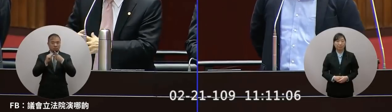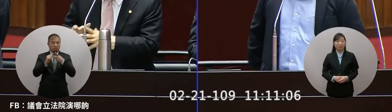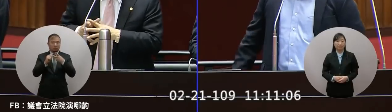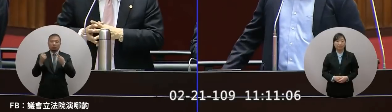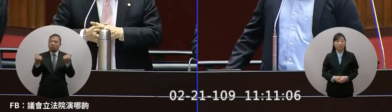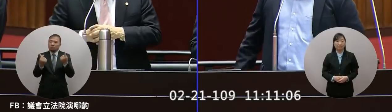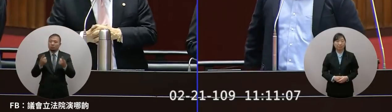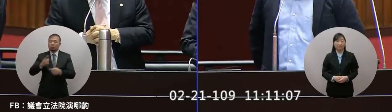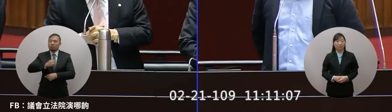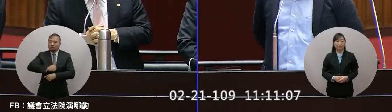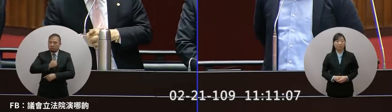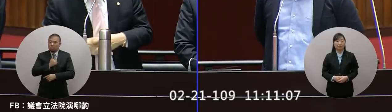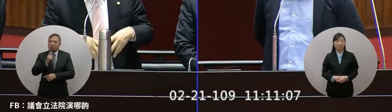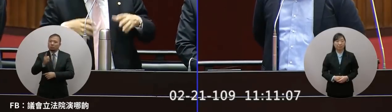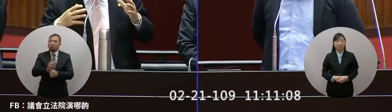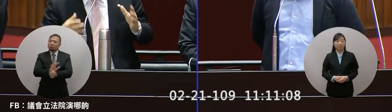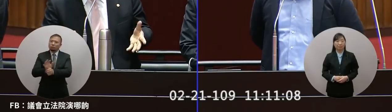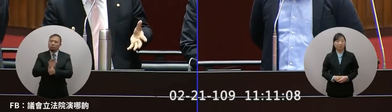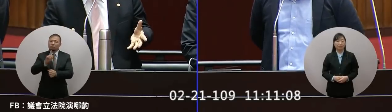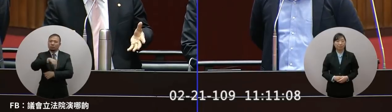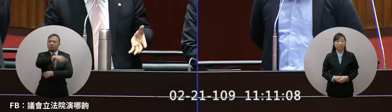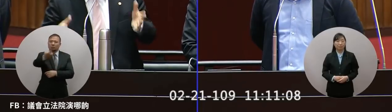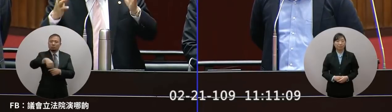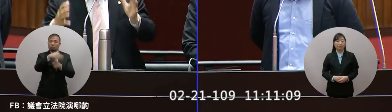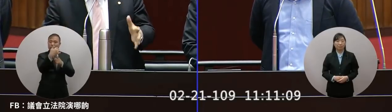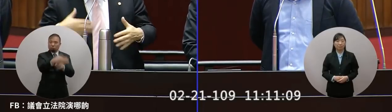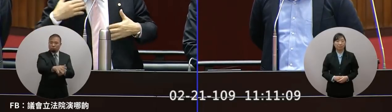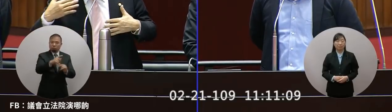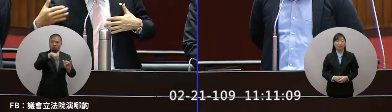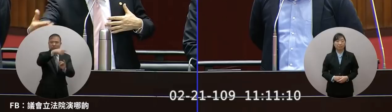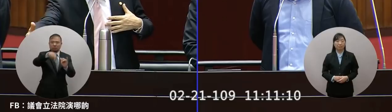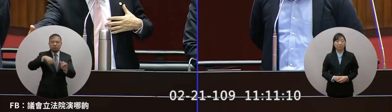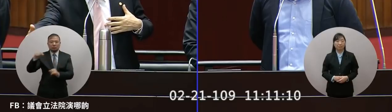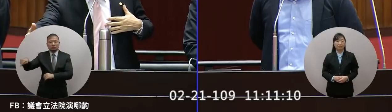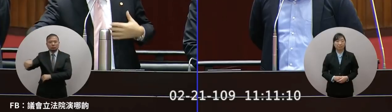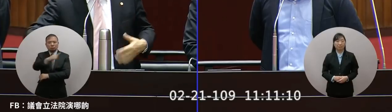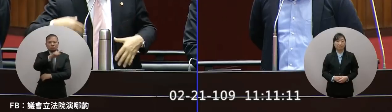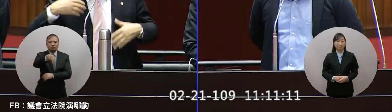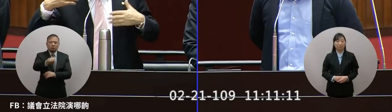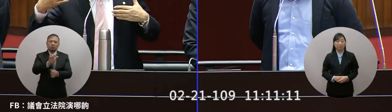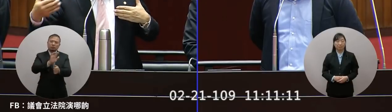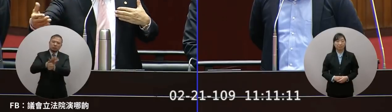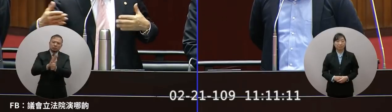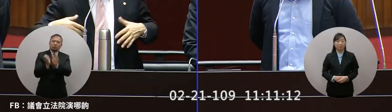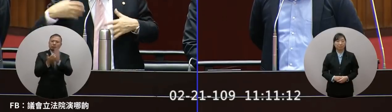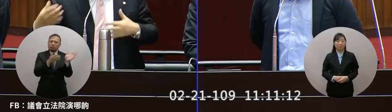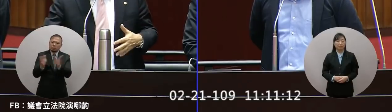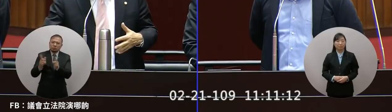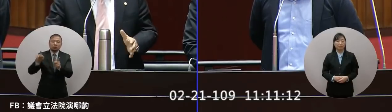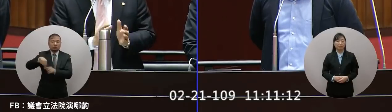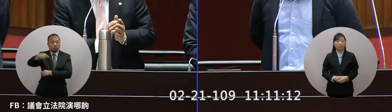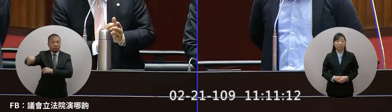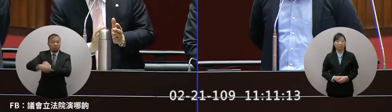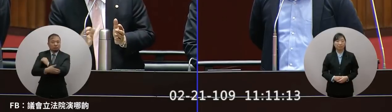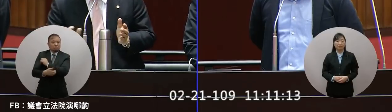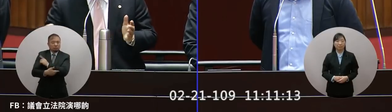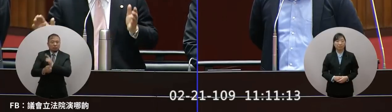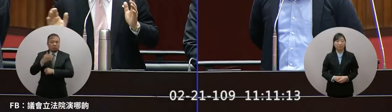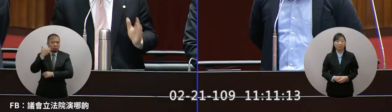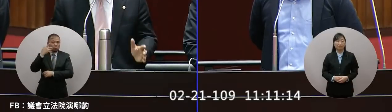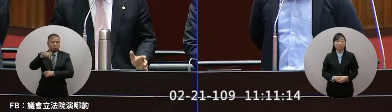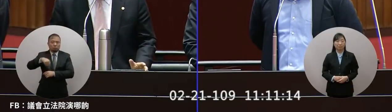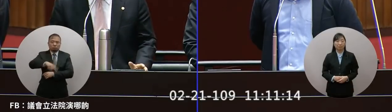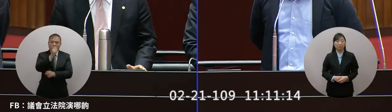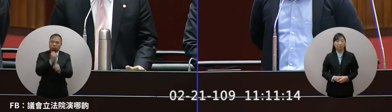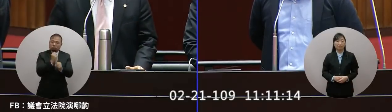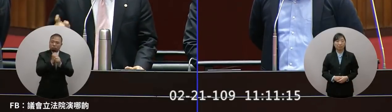这样工作的人，如果在作业上啊没有整套的标准